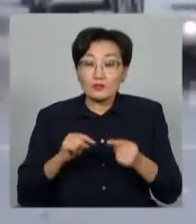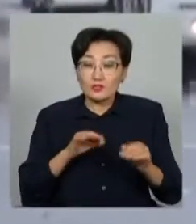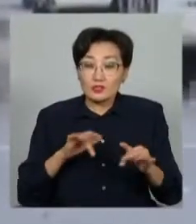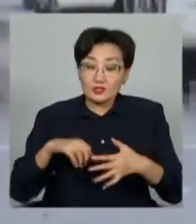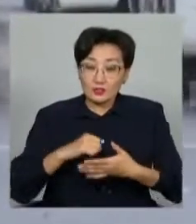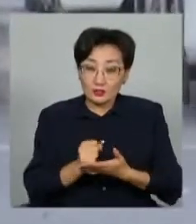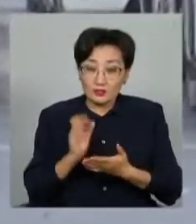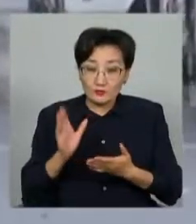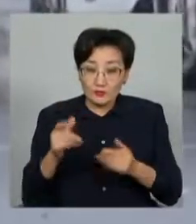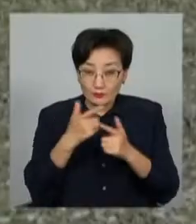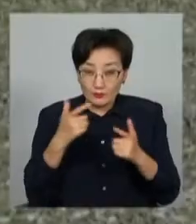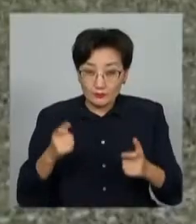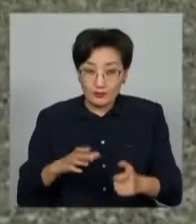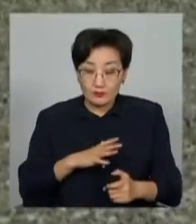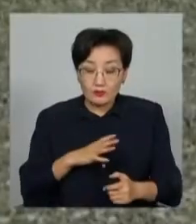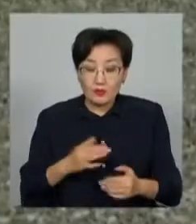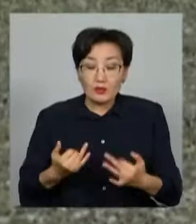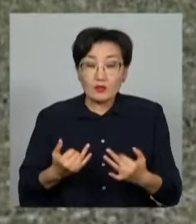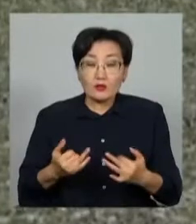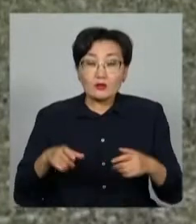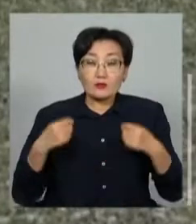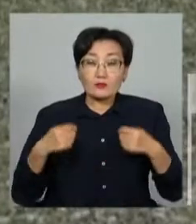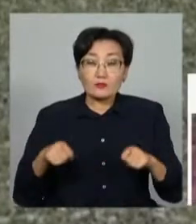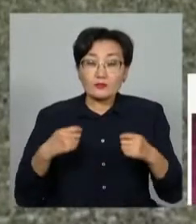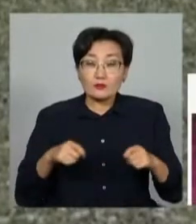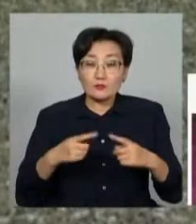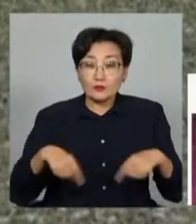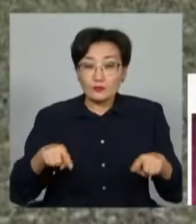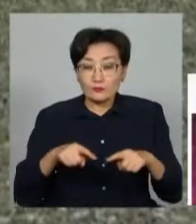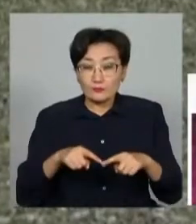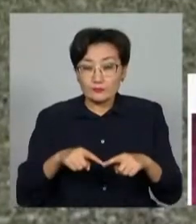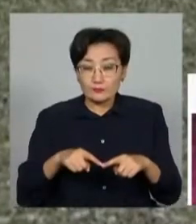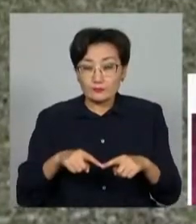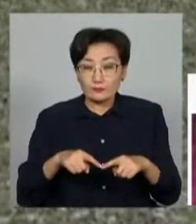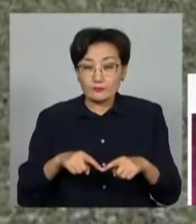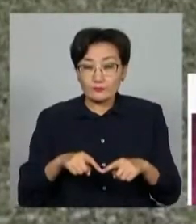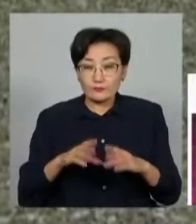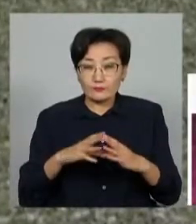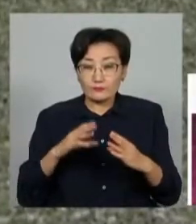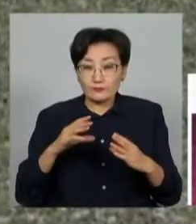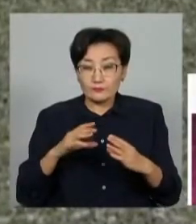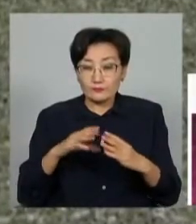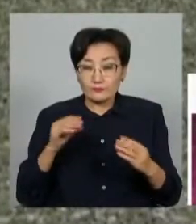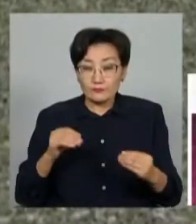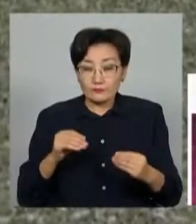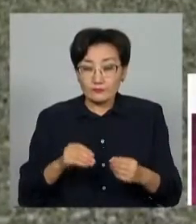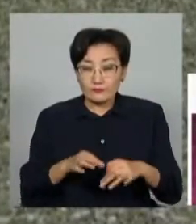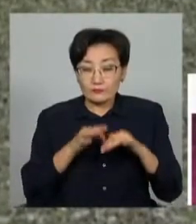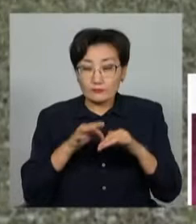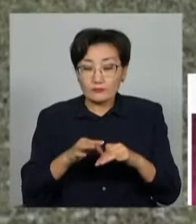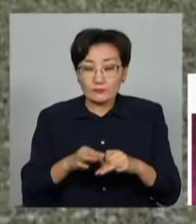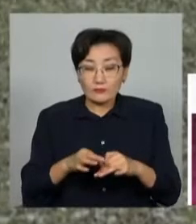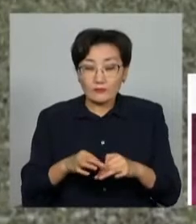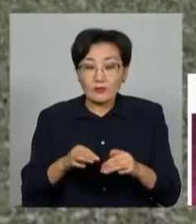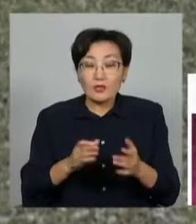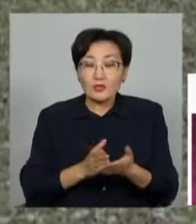іс-шаралар қабылданатынын мәлімдеді. Біз нарық субъектілерінен жауышылары автомобилін тасымалдау қызметін ұялы қосымшасын